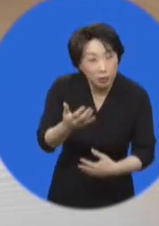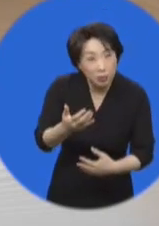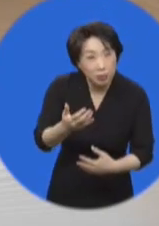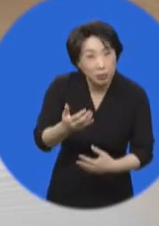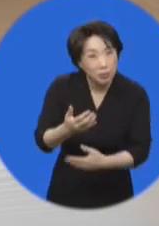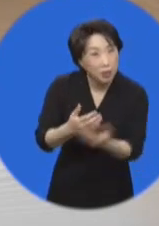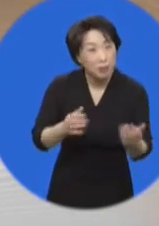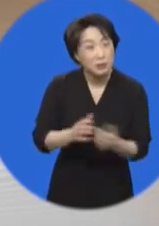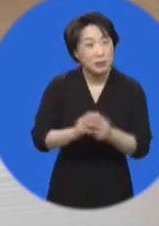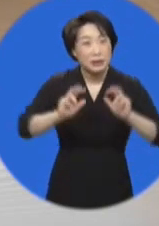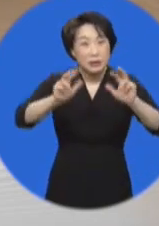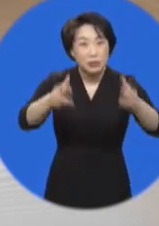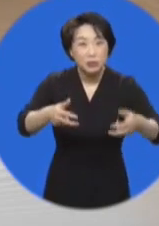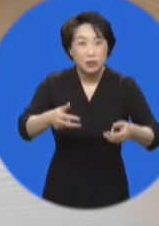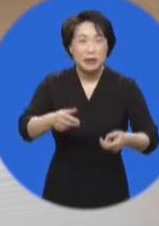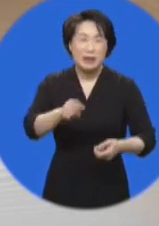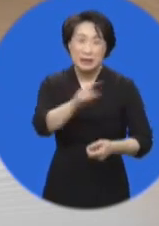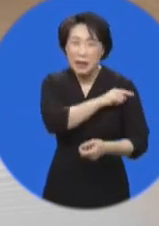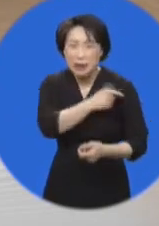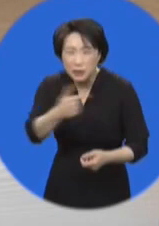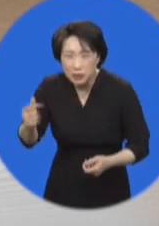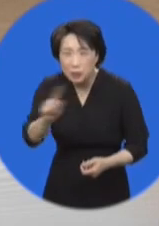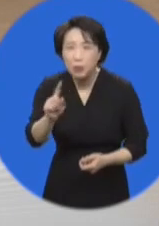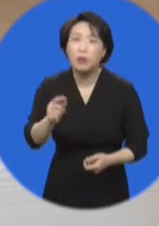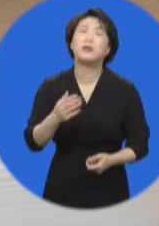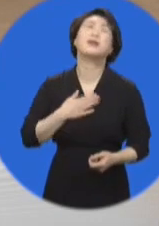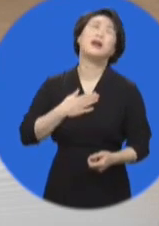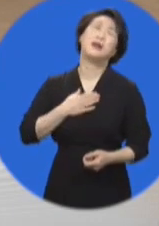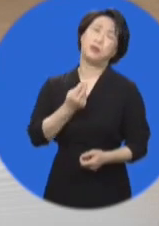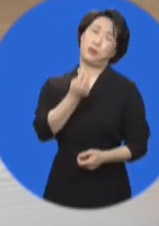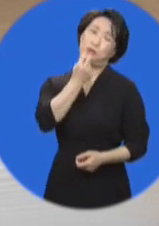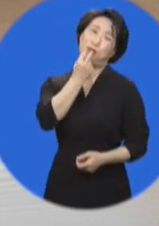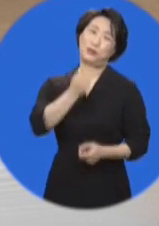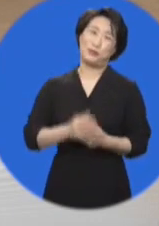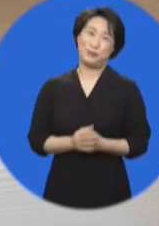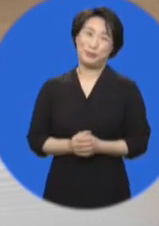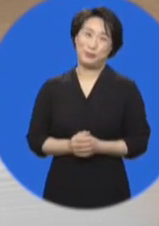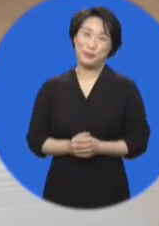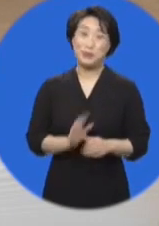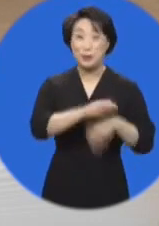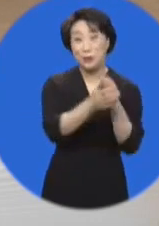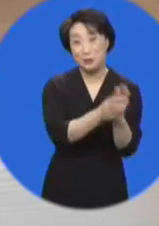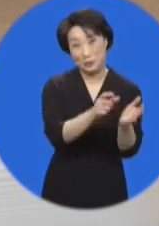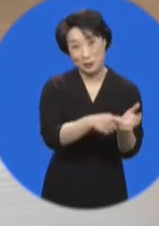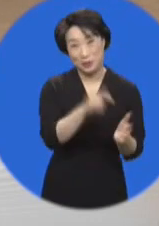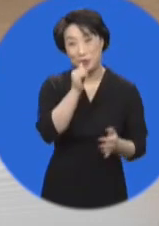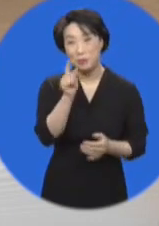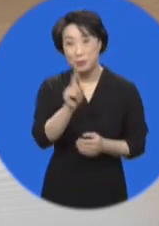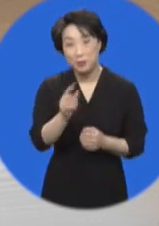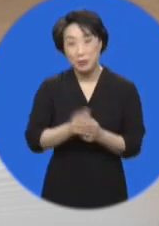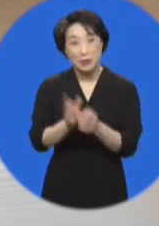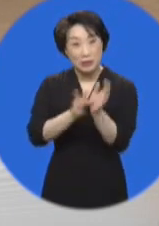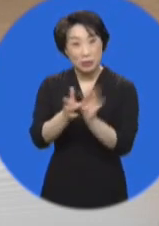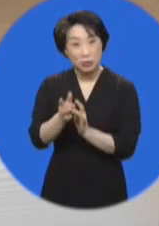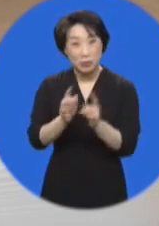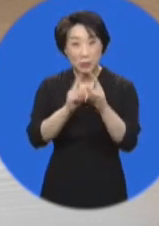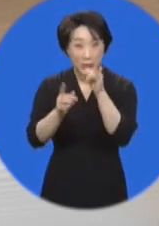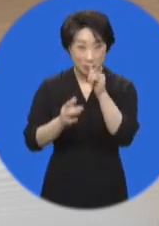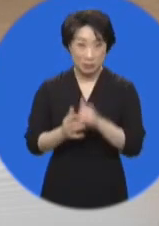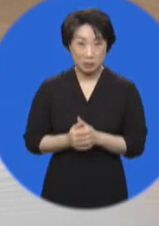이 지구상에 제일 큰 것이 목숨인데 성경에 뭐라고 말하느냐.